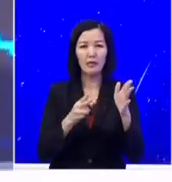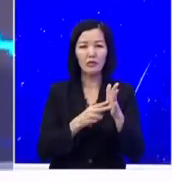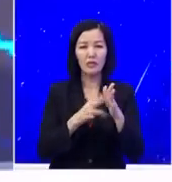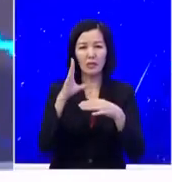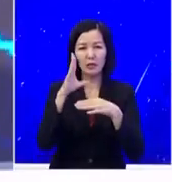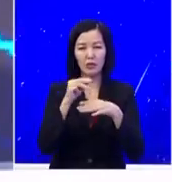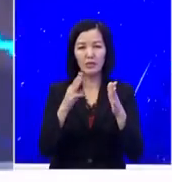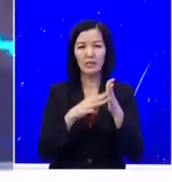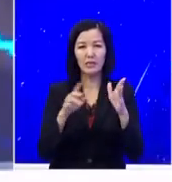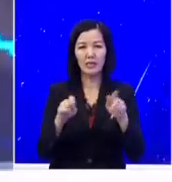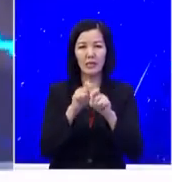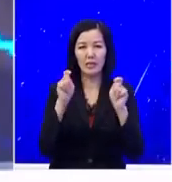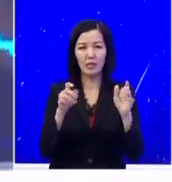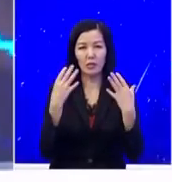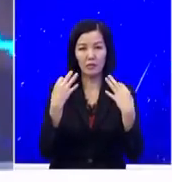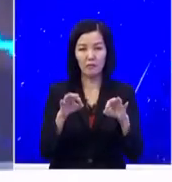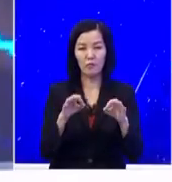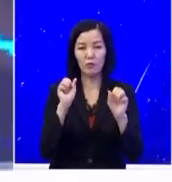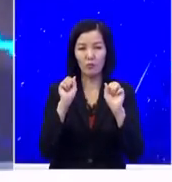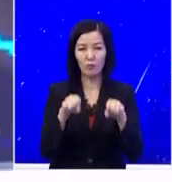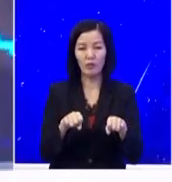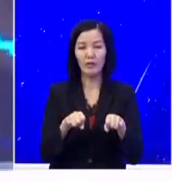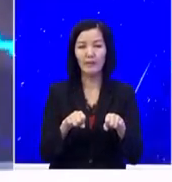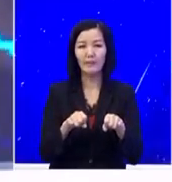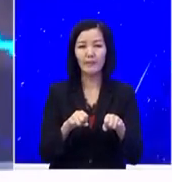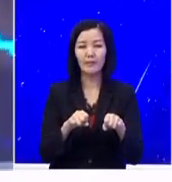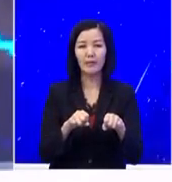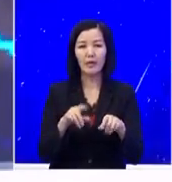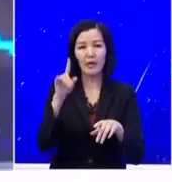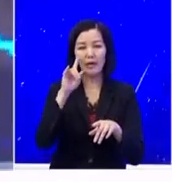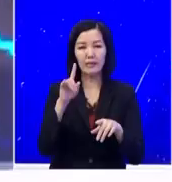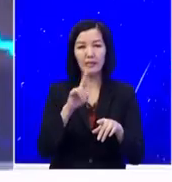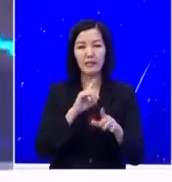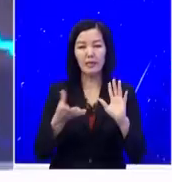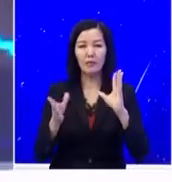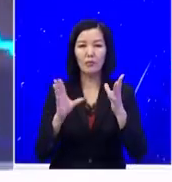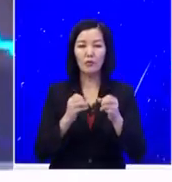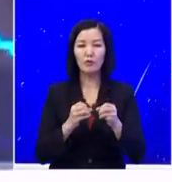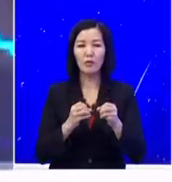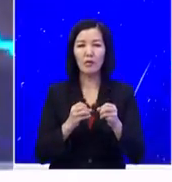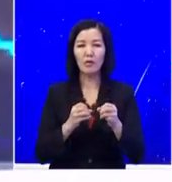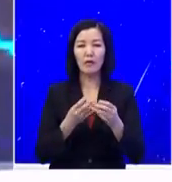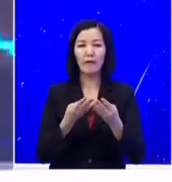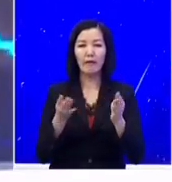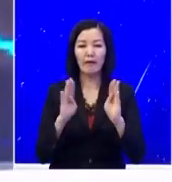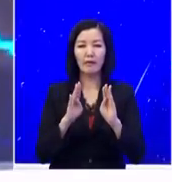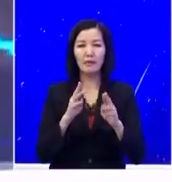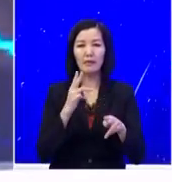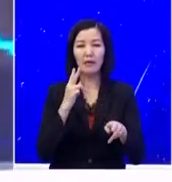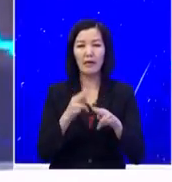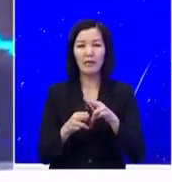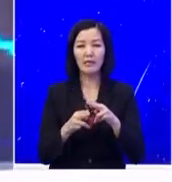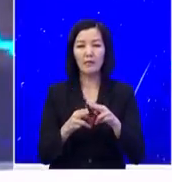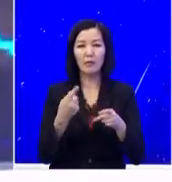қаласа ашық болады. Жоғарыда атап өткенімдей, елімізде төтенше жағдай мерзімі аяқталғанымен жұқпалы індеттің